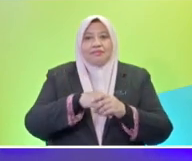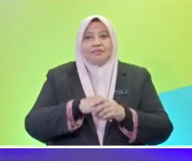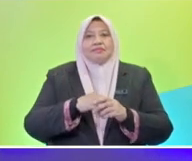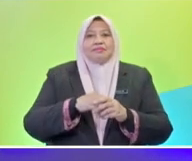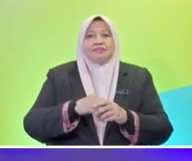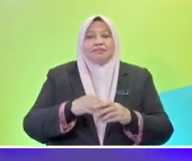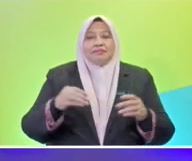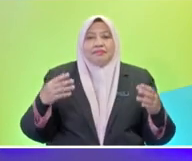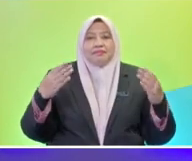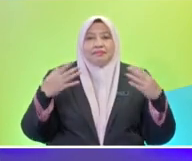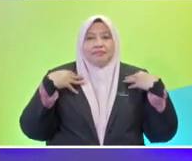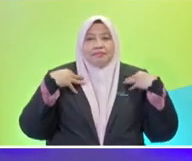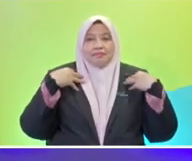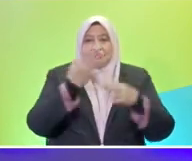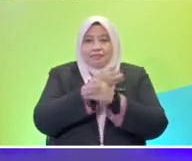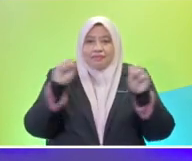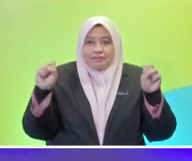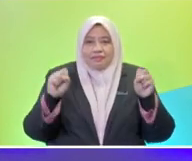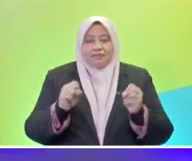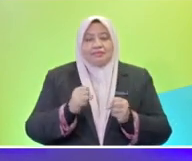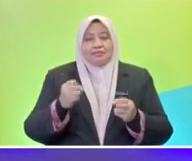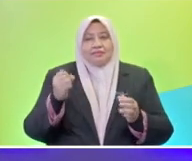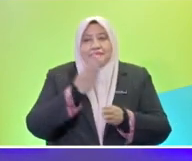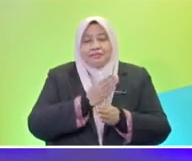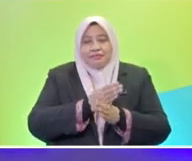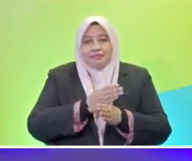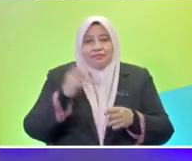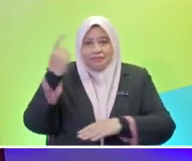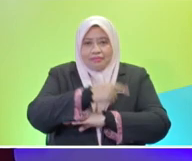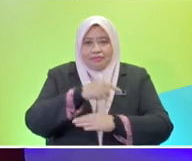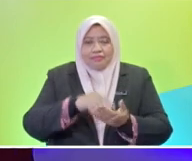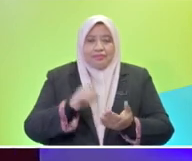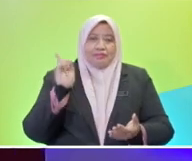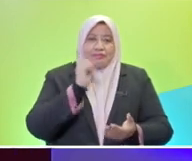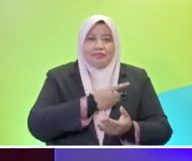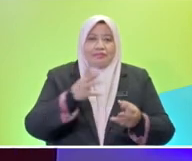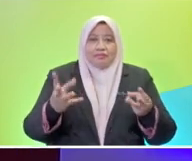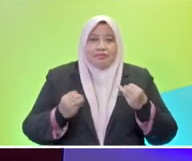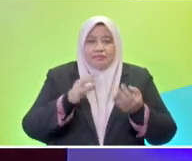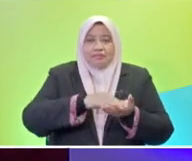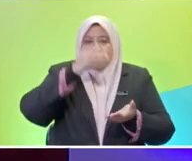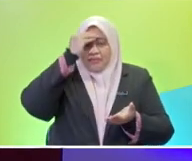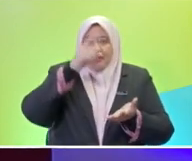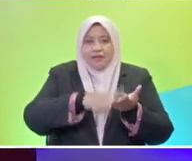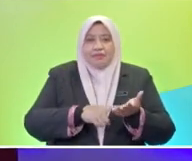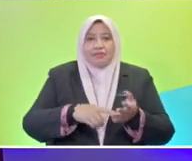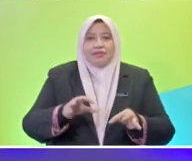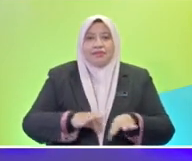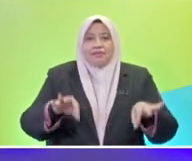dan bersedia. Okey, sebenarnya hari ini Akmal dan murid-murid di luar sana, kita nak belajar tentang apakah